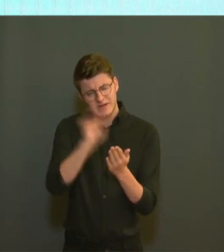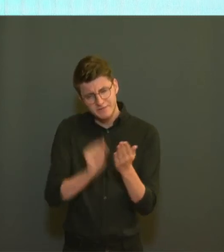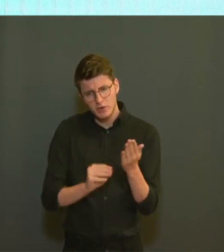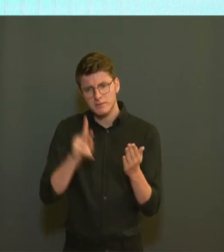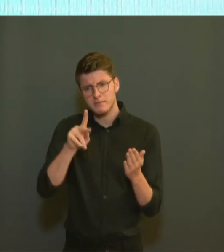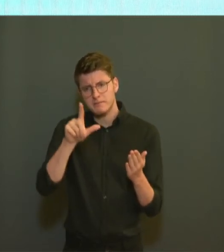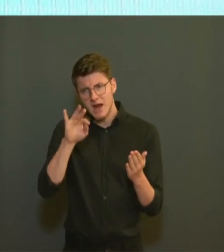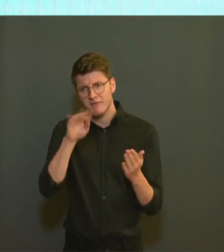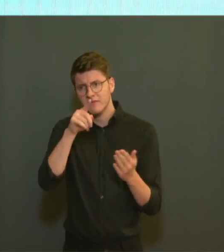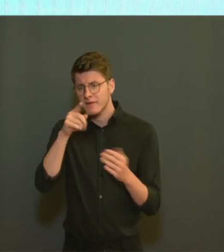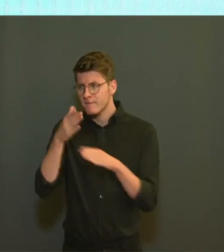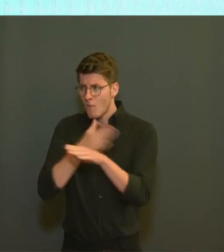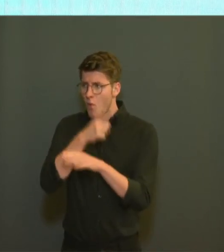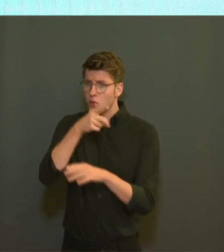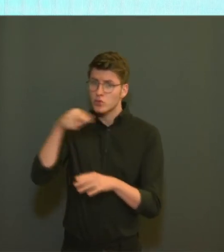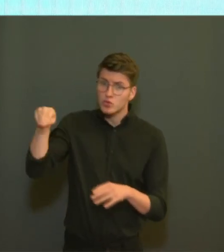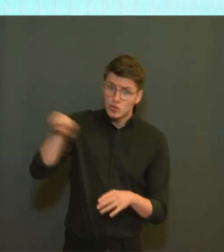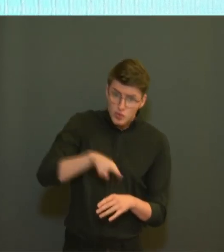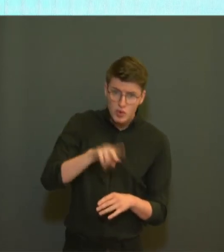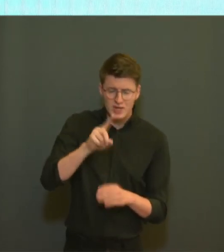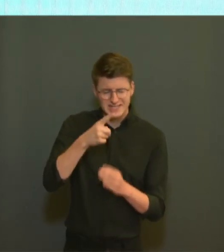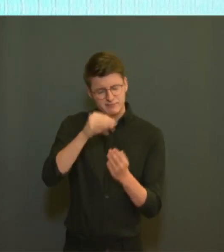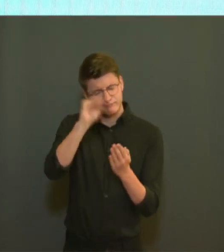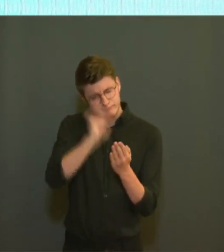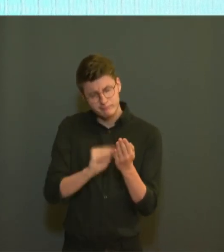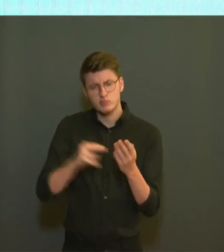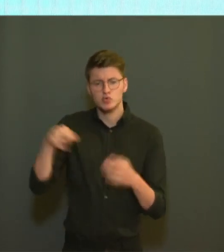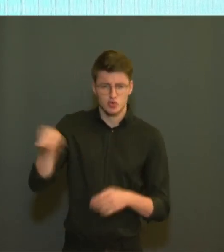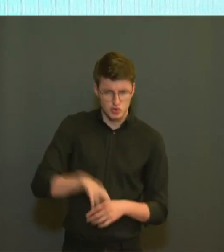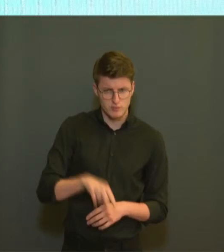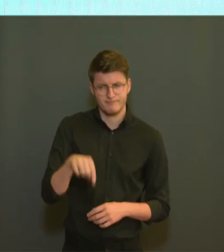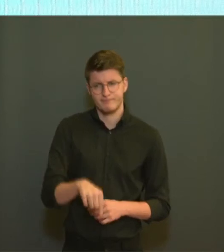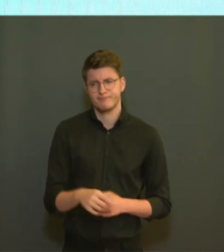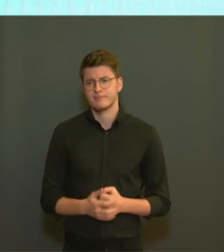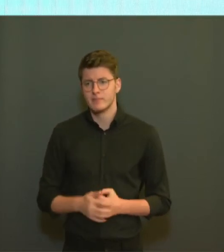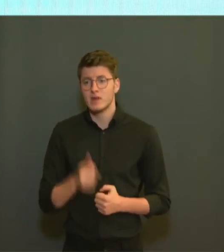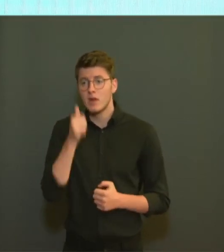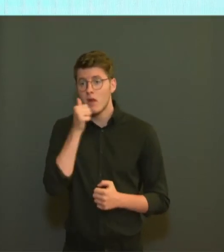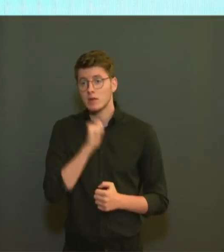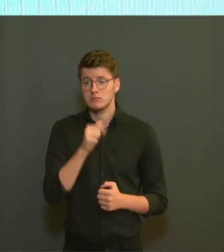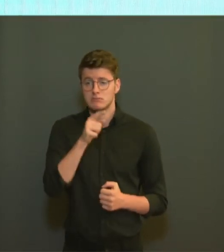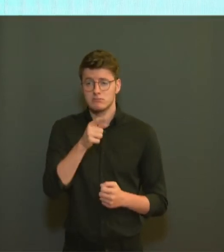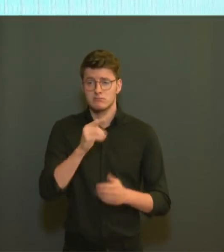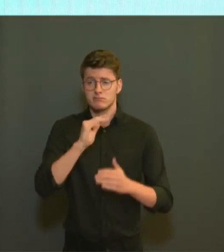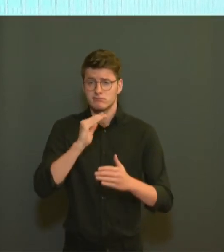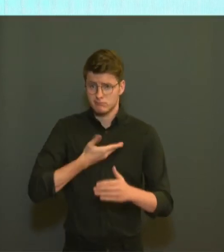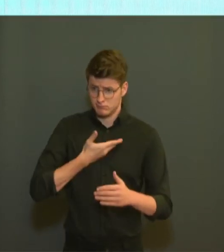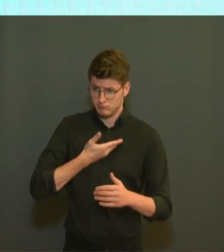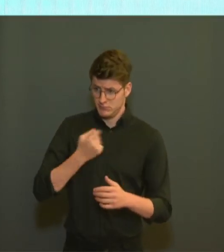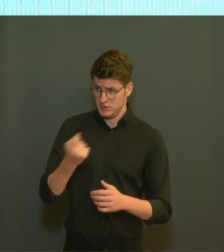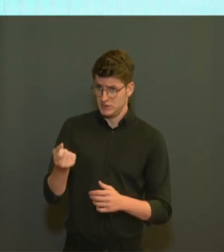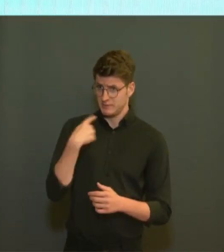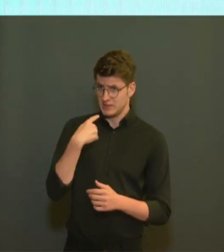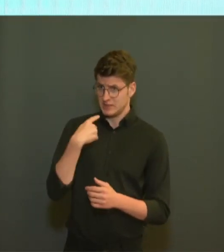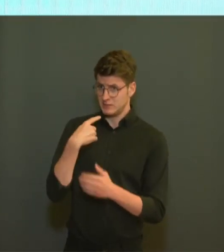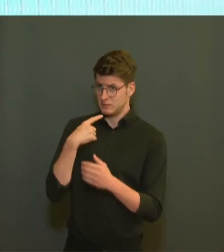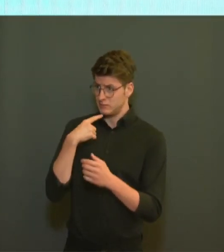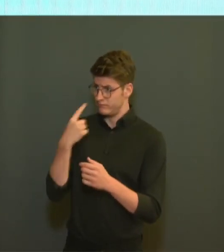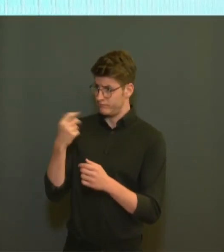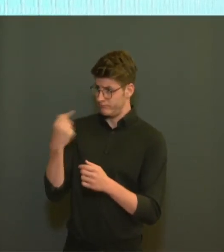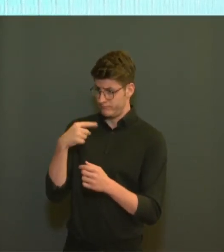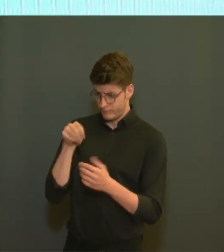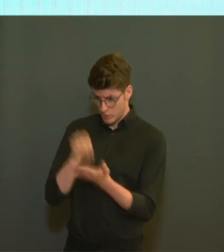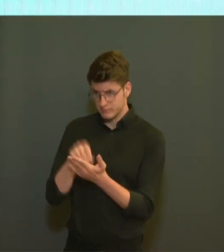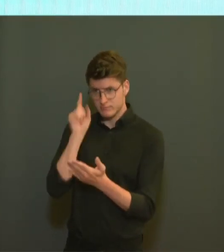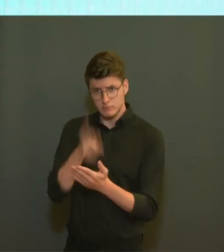België. Indien u een bericht krijgt om u te laten testen en in quarantaine te gaan, is het ook belangrijk dat u dit goed